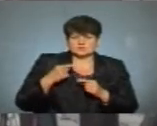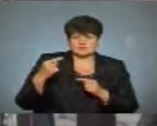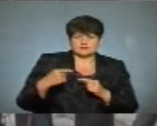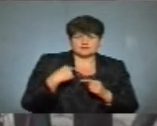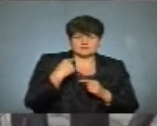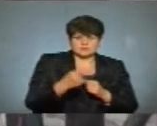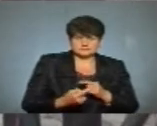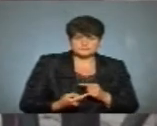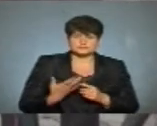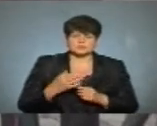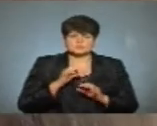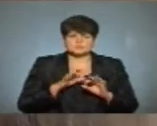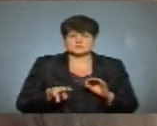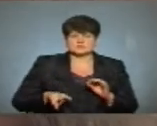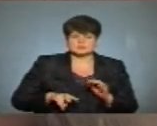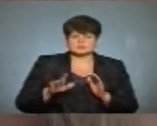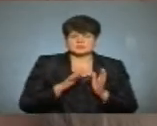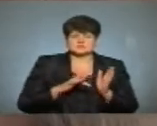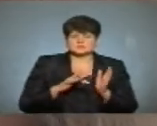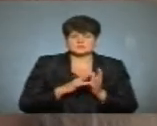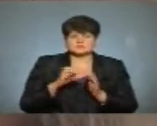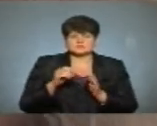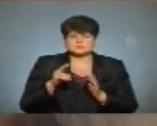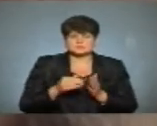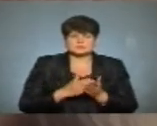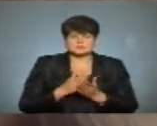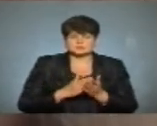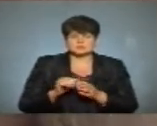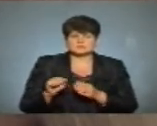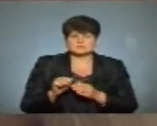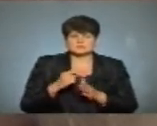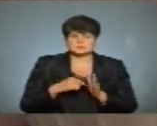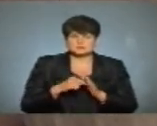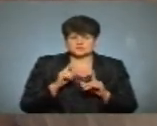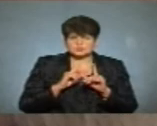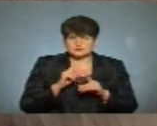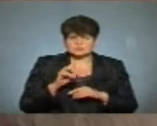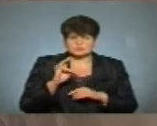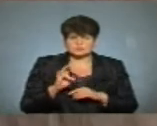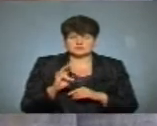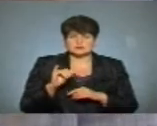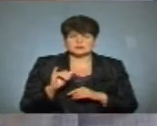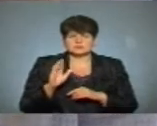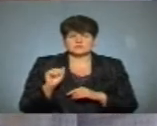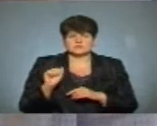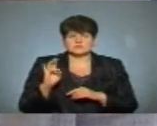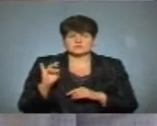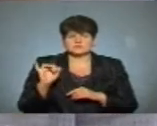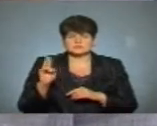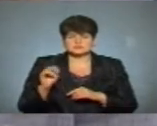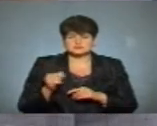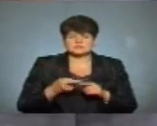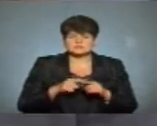одного, розповідає директорка Центру соціальних послуг Теребовлянської міської ради Наталія Іваніцька. Ці велосипеди